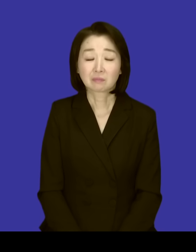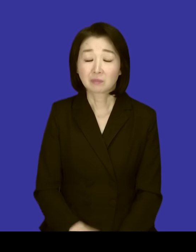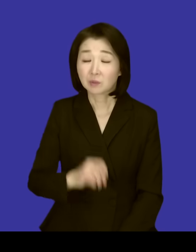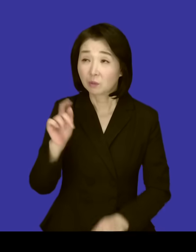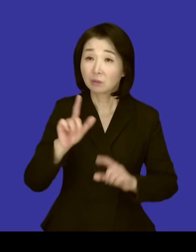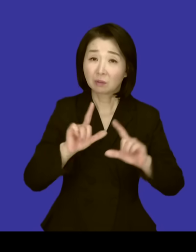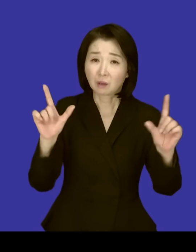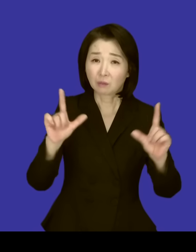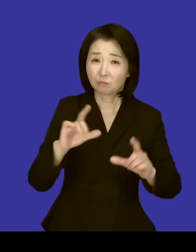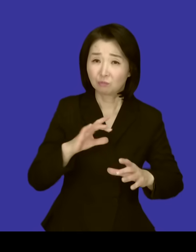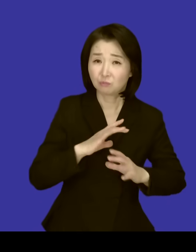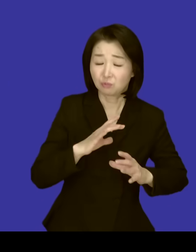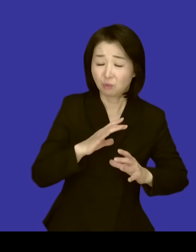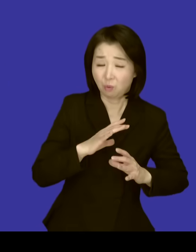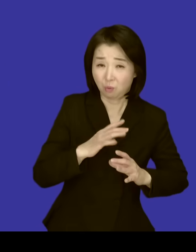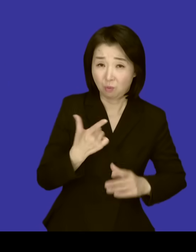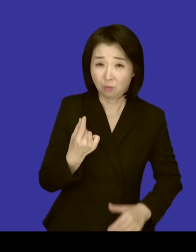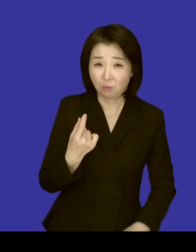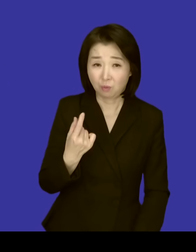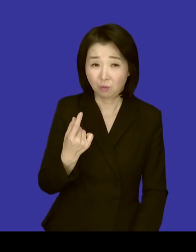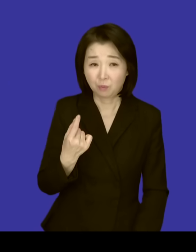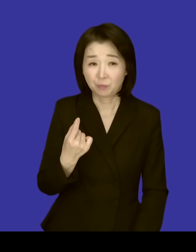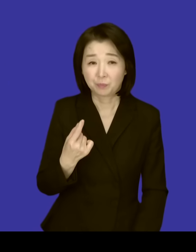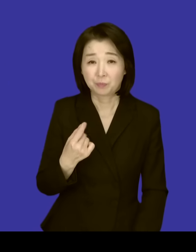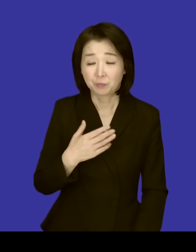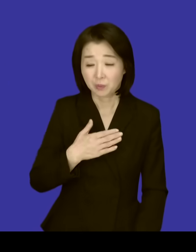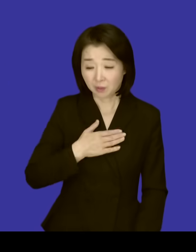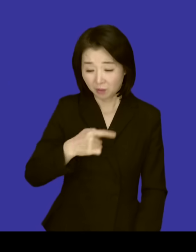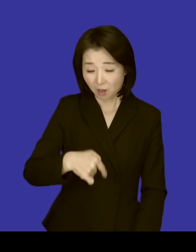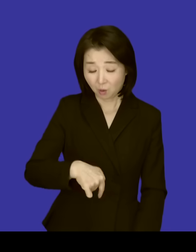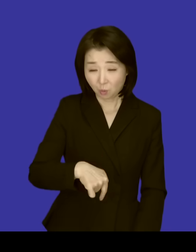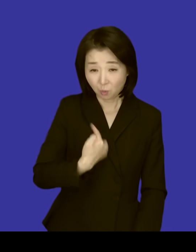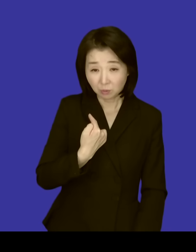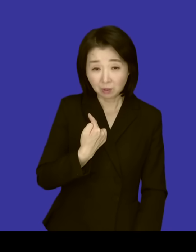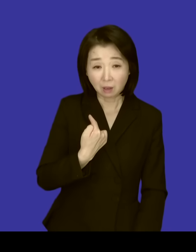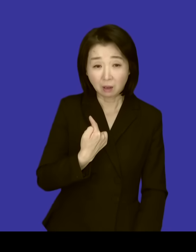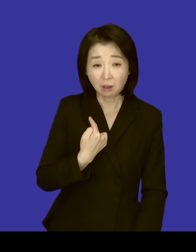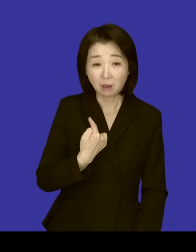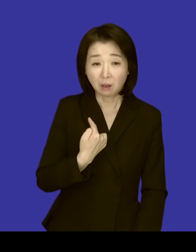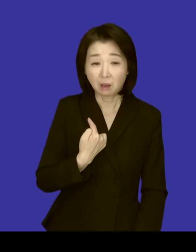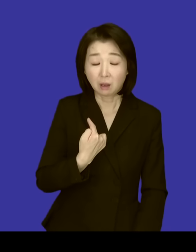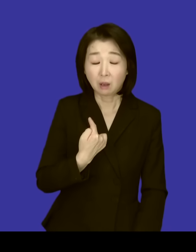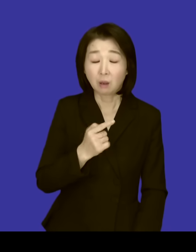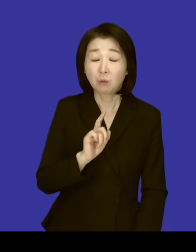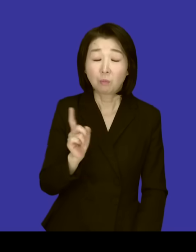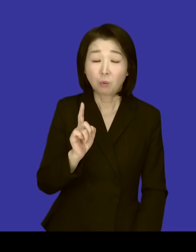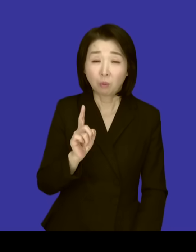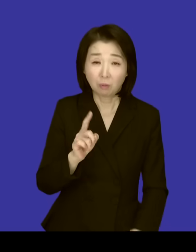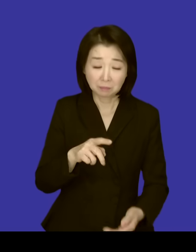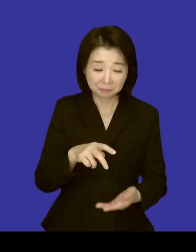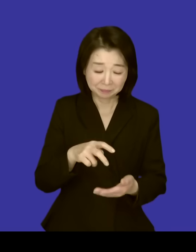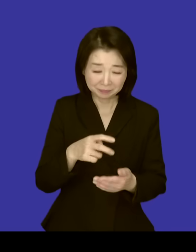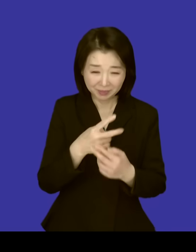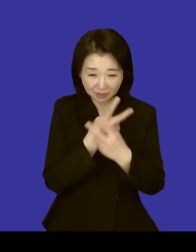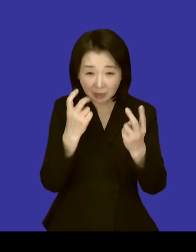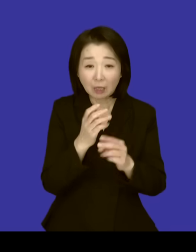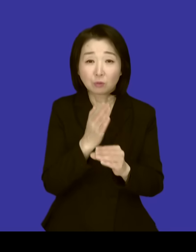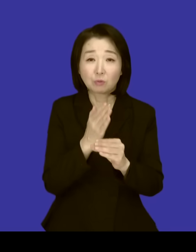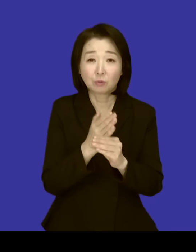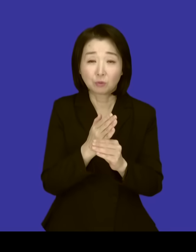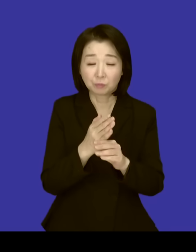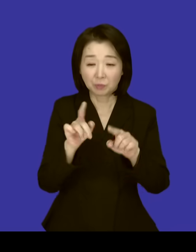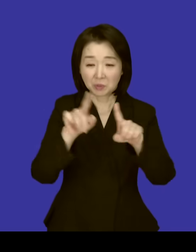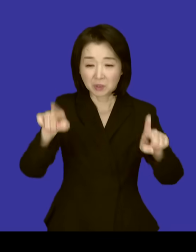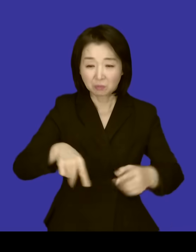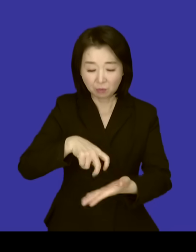날은 너무 무서움에 사로잡혀가지고 나 혼자 방에 있는데 침대에 무릎 꿇고 앉아서 근데 제대로 된 기도를